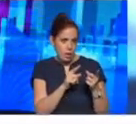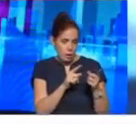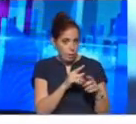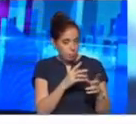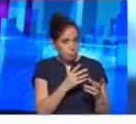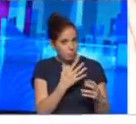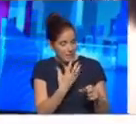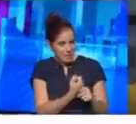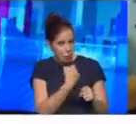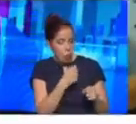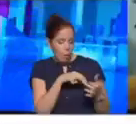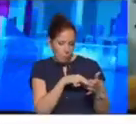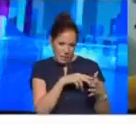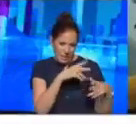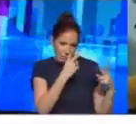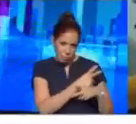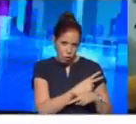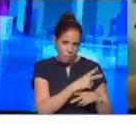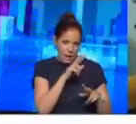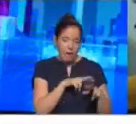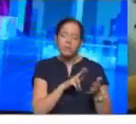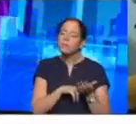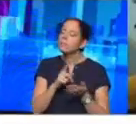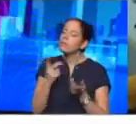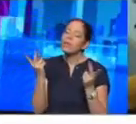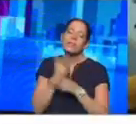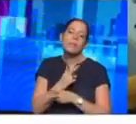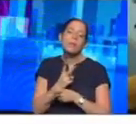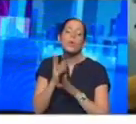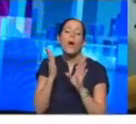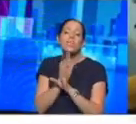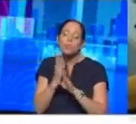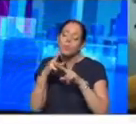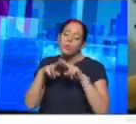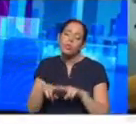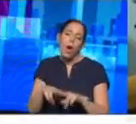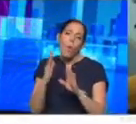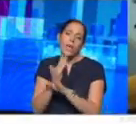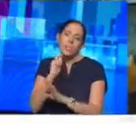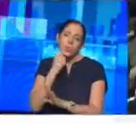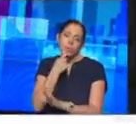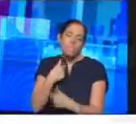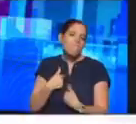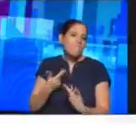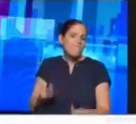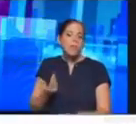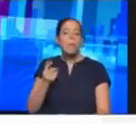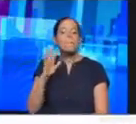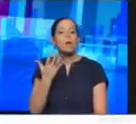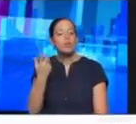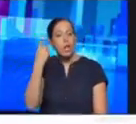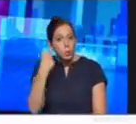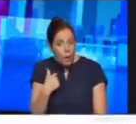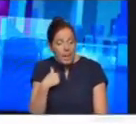תשמעי, ההסכמים חסויים לחלוטין, הם היו חסויים, הם יישארו חסויים. מה שידוע לי זה שהם תקנו את